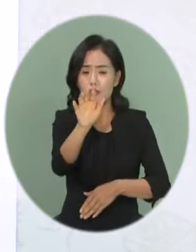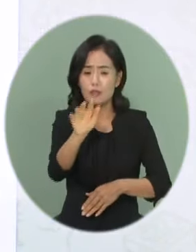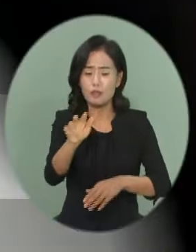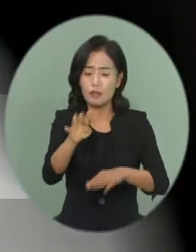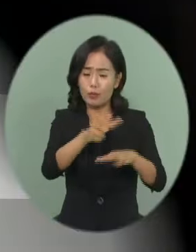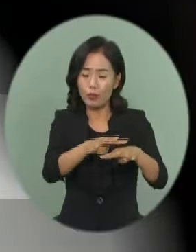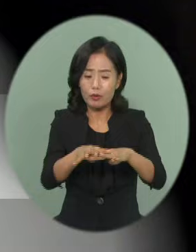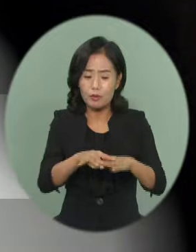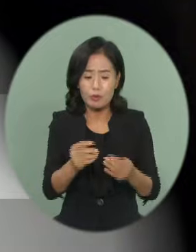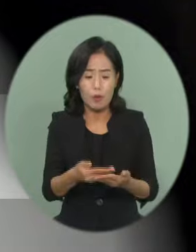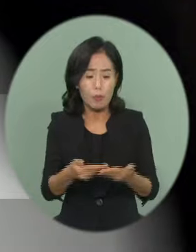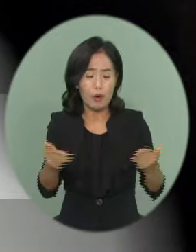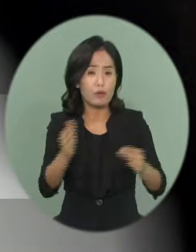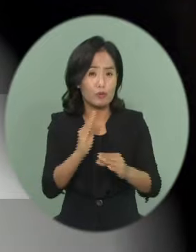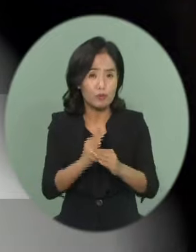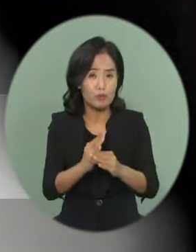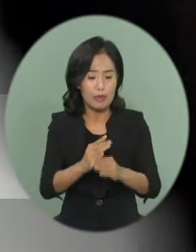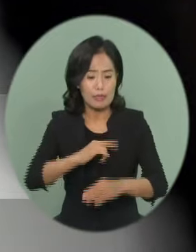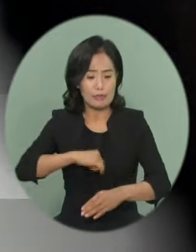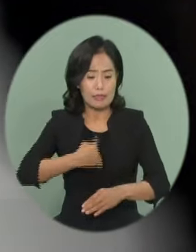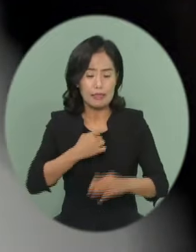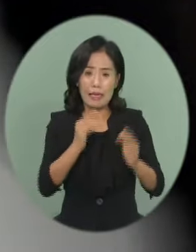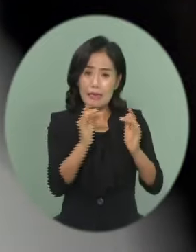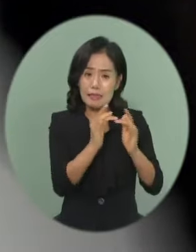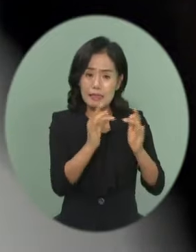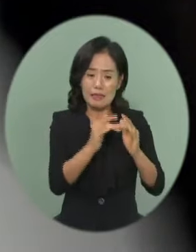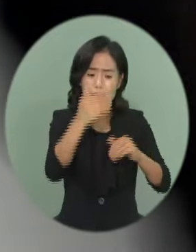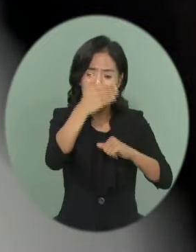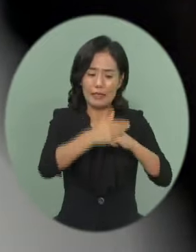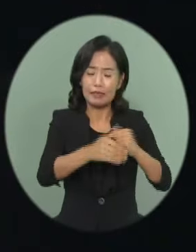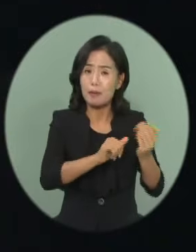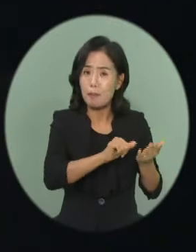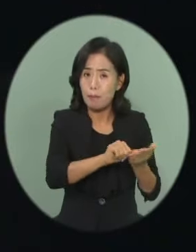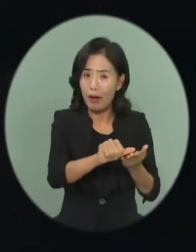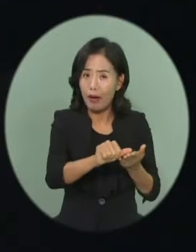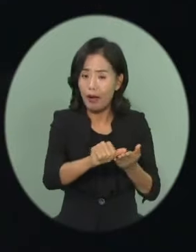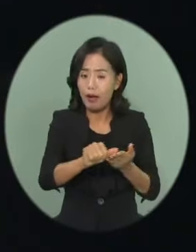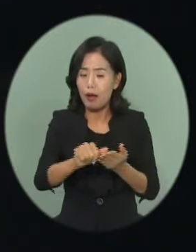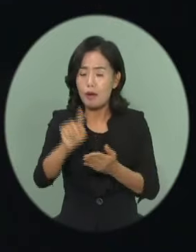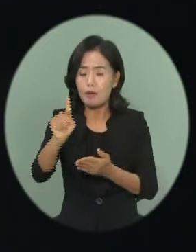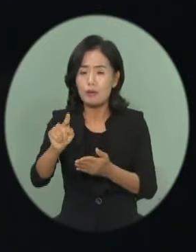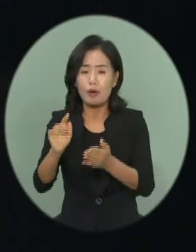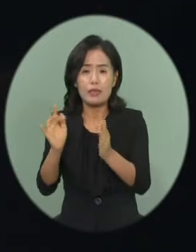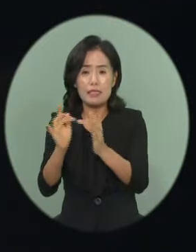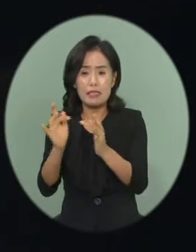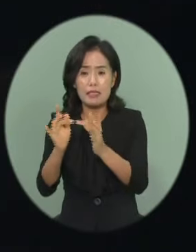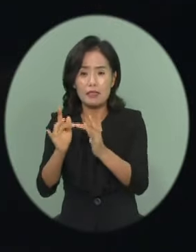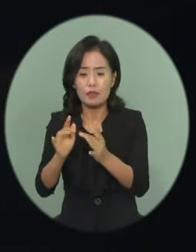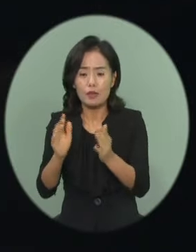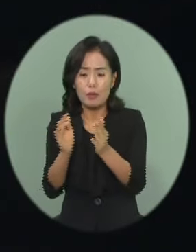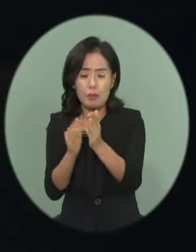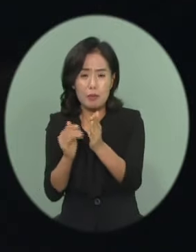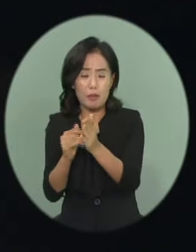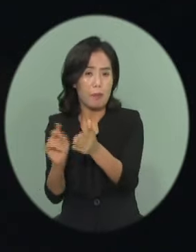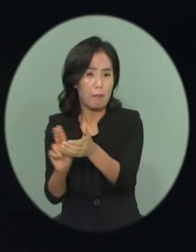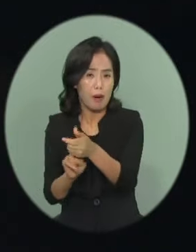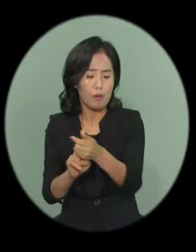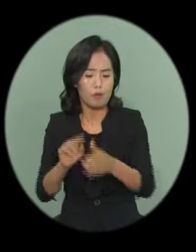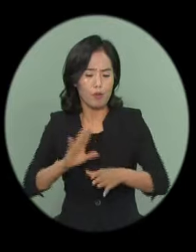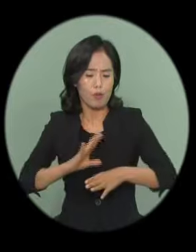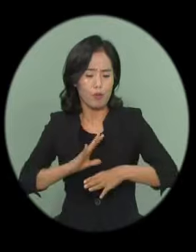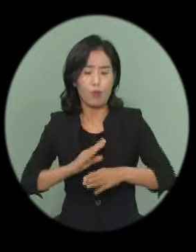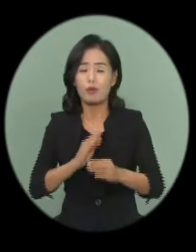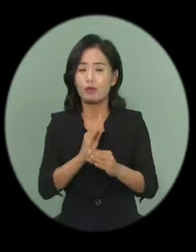있습니다 학생들은 자신들의 SNS 계정에서 사진을 삭제하거나 계정을 비공개로 돌리는 등 공포에 떨고